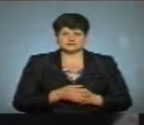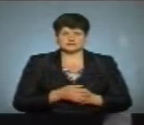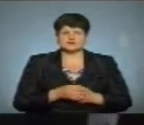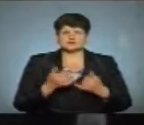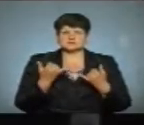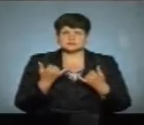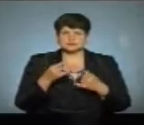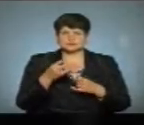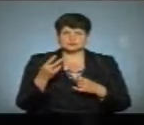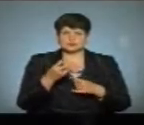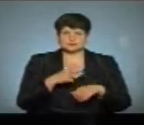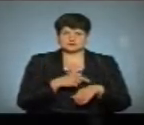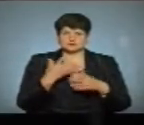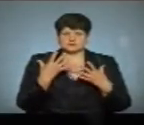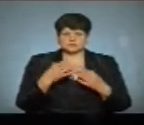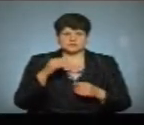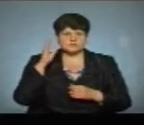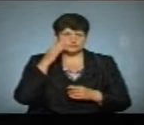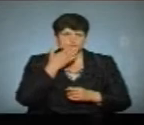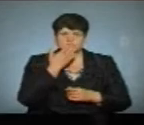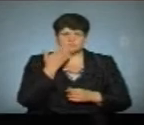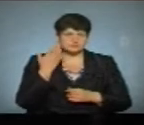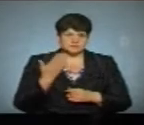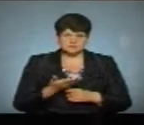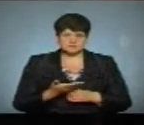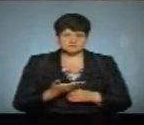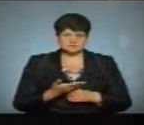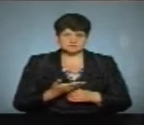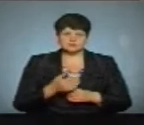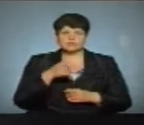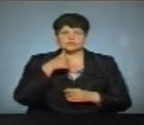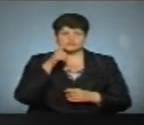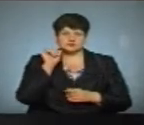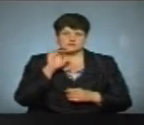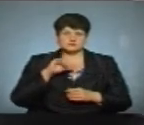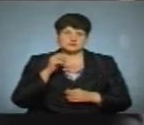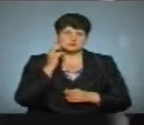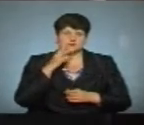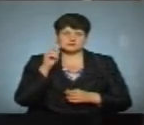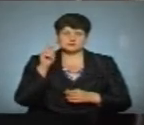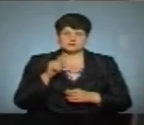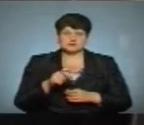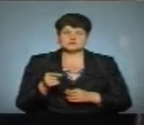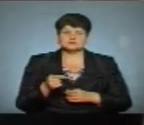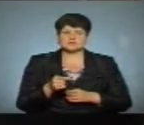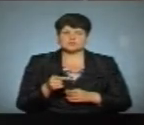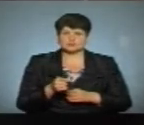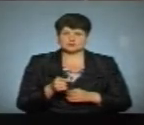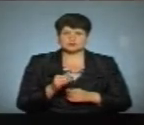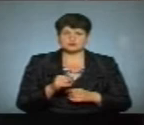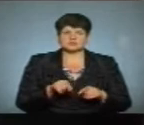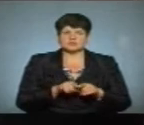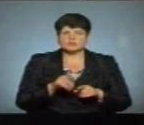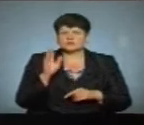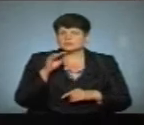час 2 година дня, води немає. Вчора після обіду ми приїхали з Тернополя і так води й не